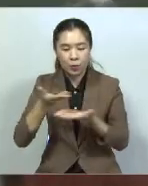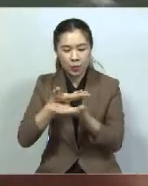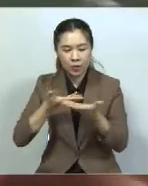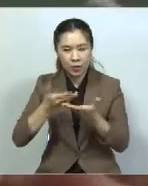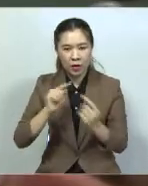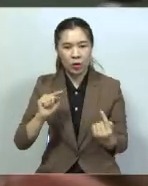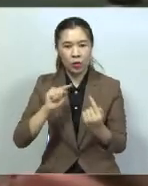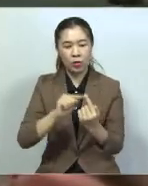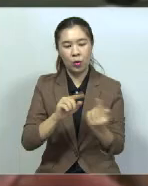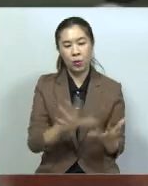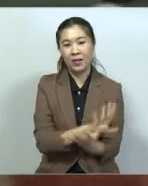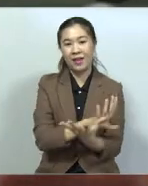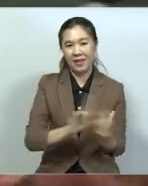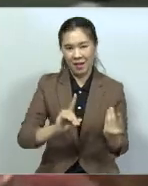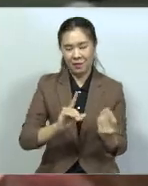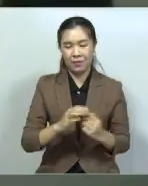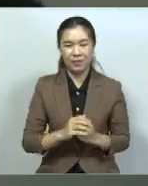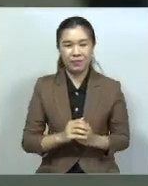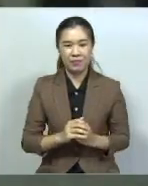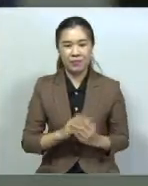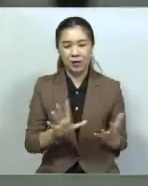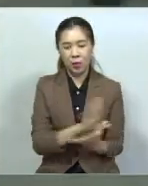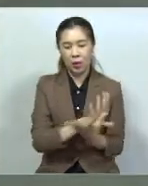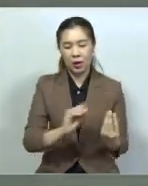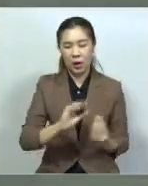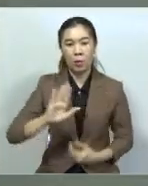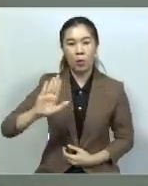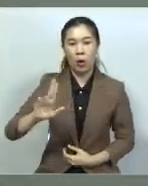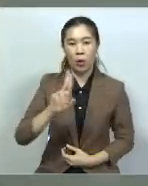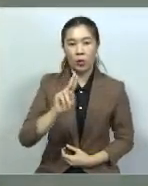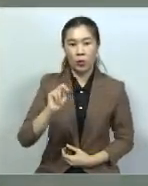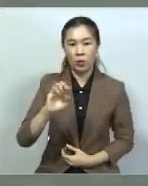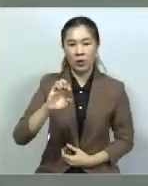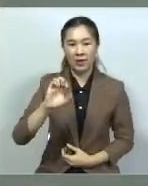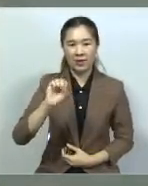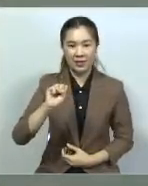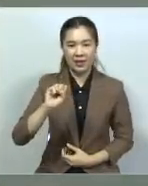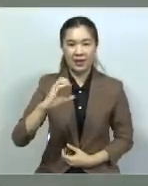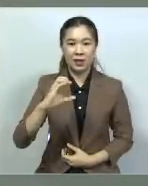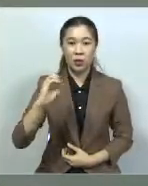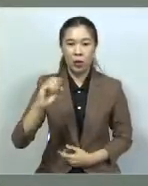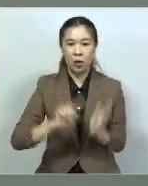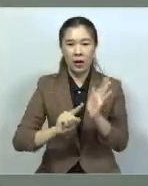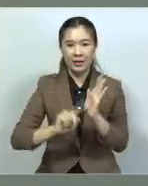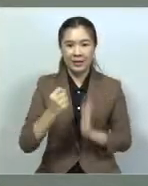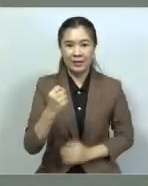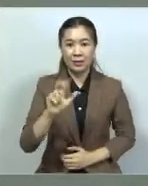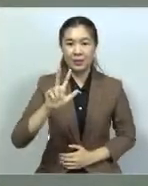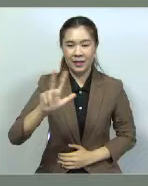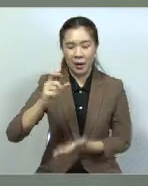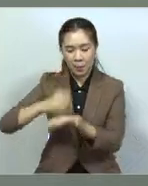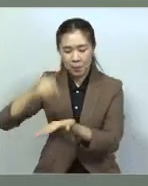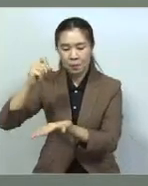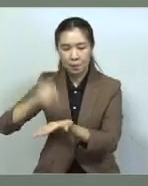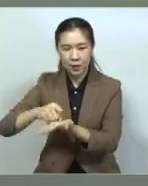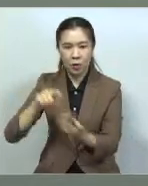าลเพื่อการสงวนรักษามรดกวัฒนธรรมที่จับต้องไม่ได้ของยูเนสโกครั้งที่13ได้พิจารณาและประกาศให้ขึ้นทะเบียน